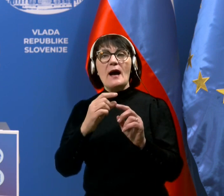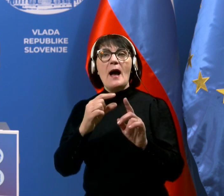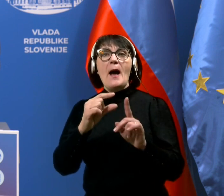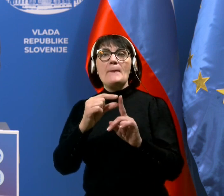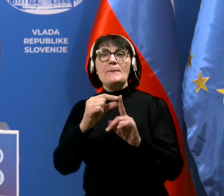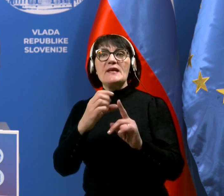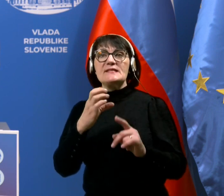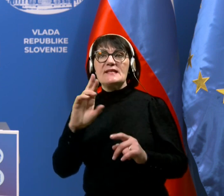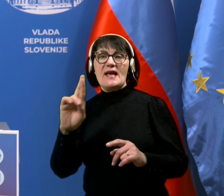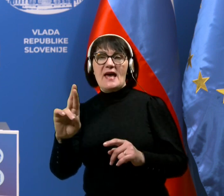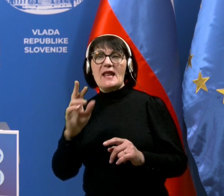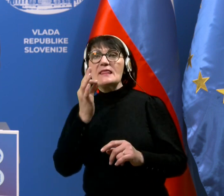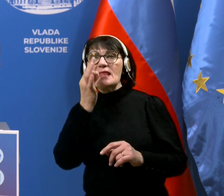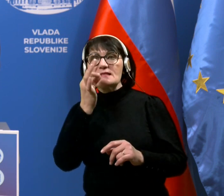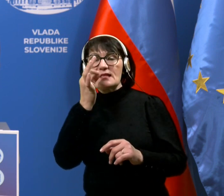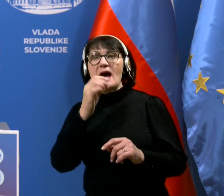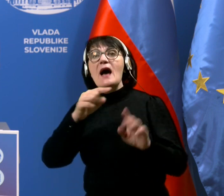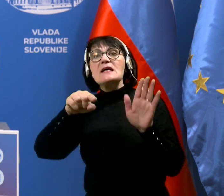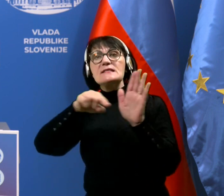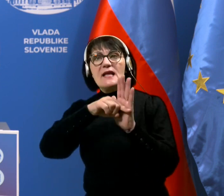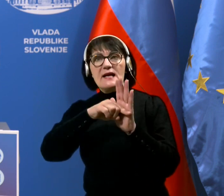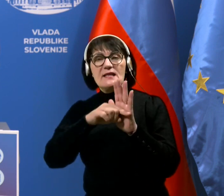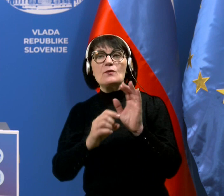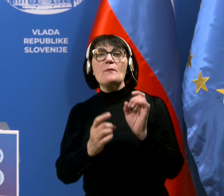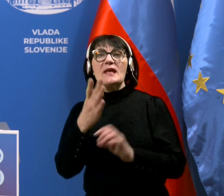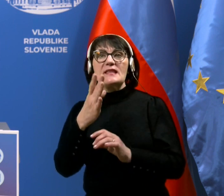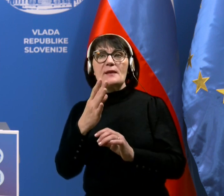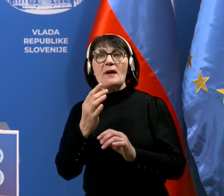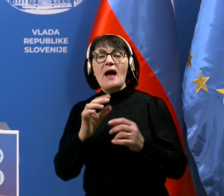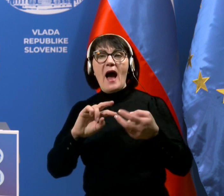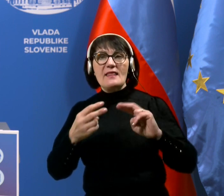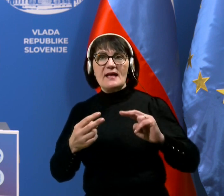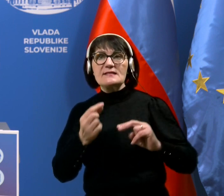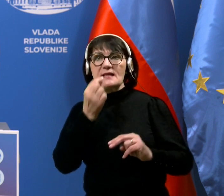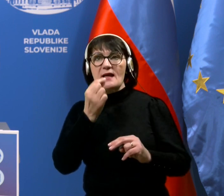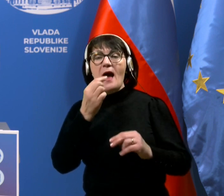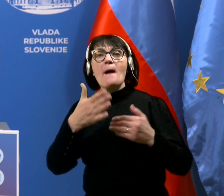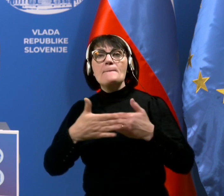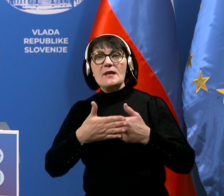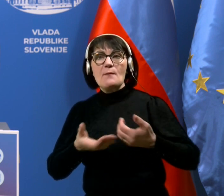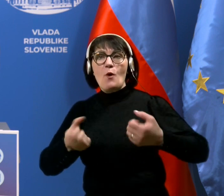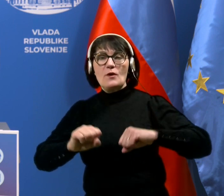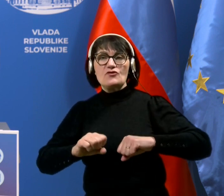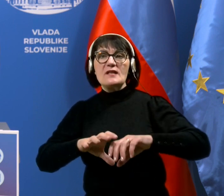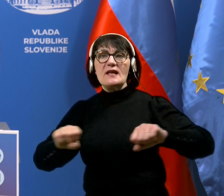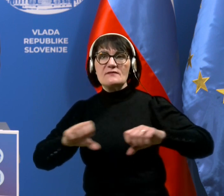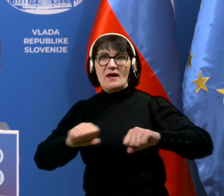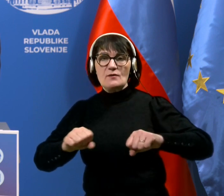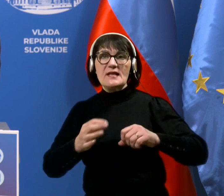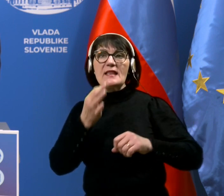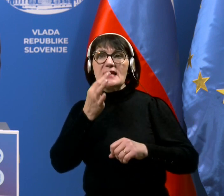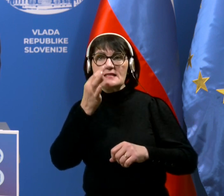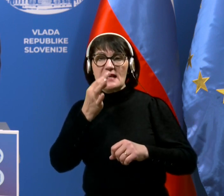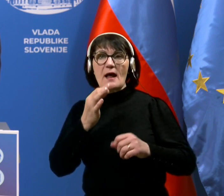z negativnim hitrim antigenskim testom pri pooblaščenih izvajalcih testiranja.